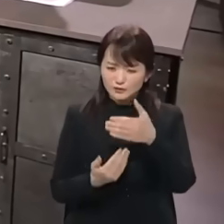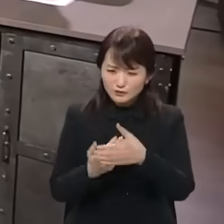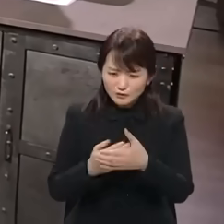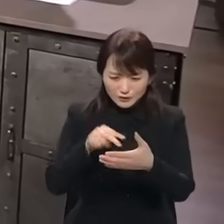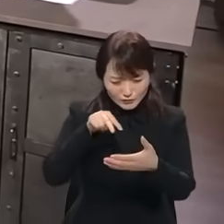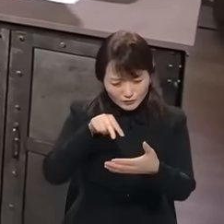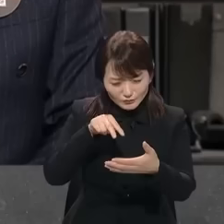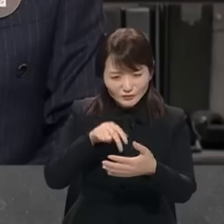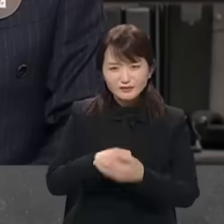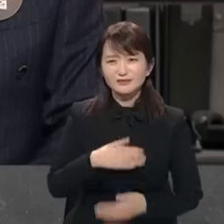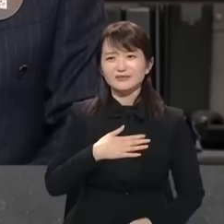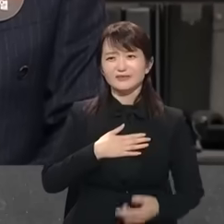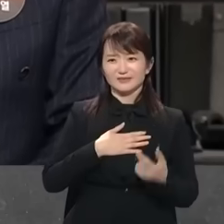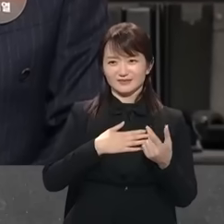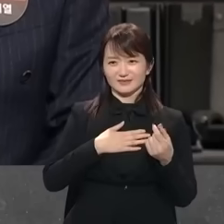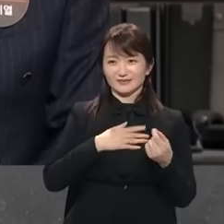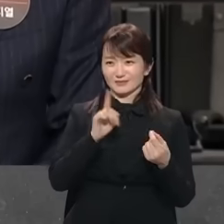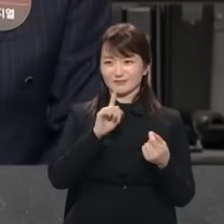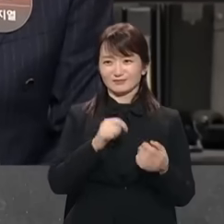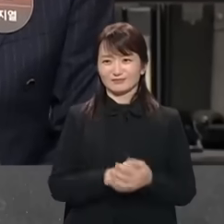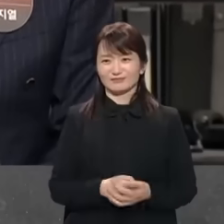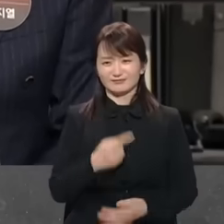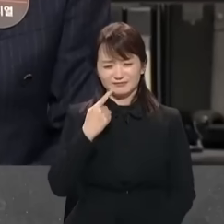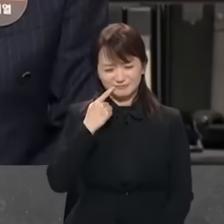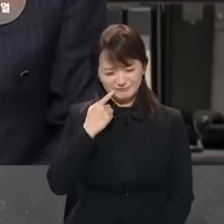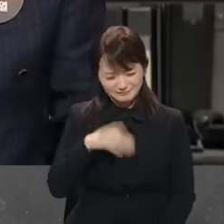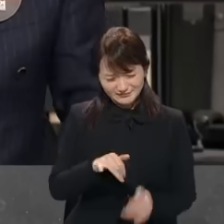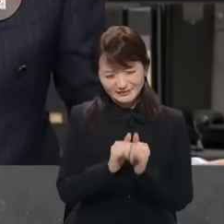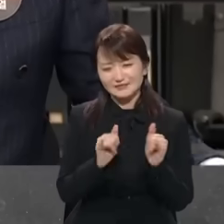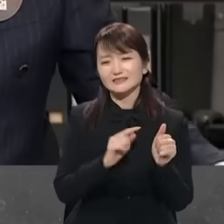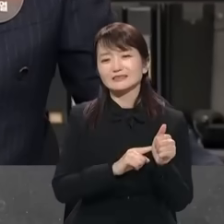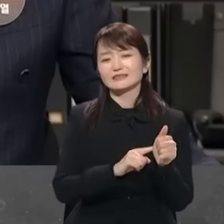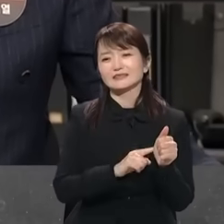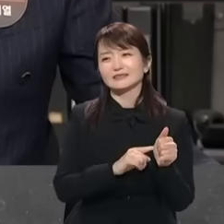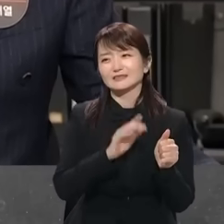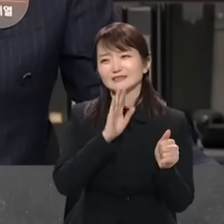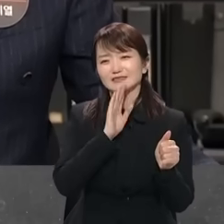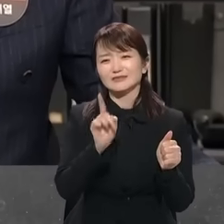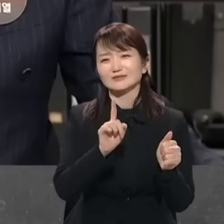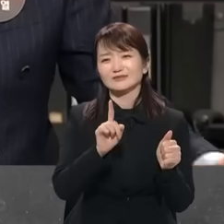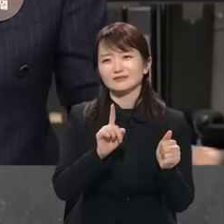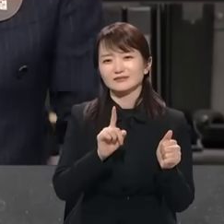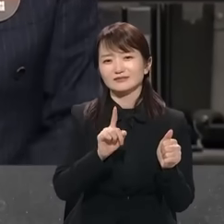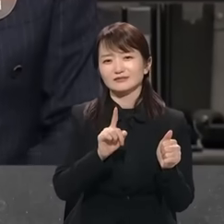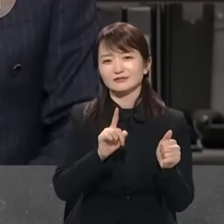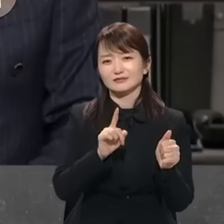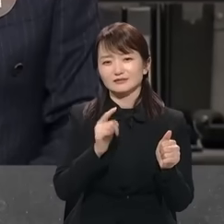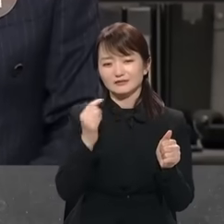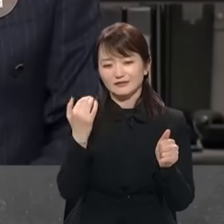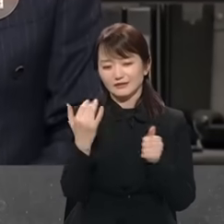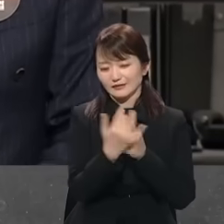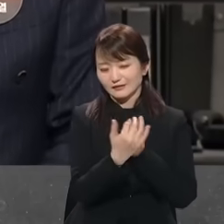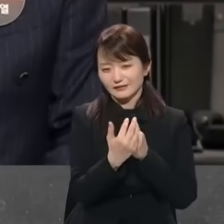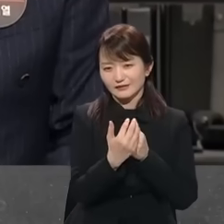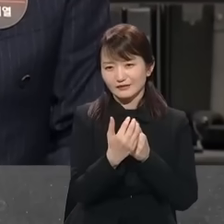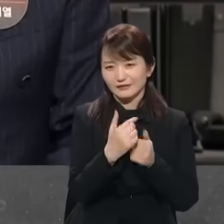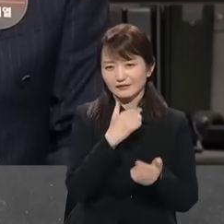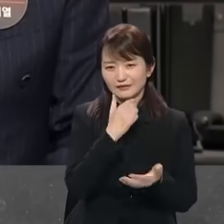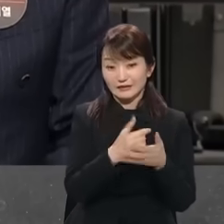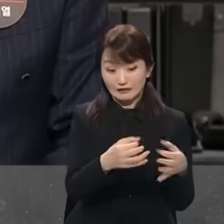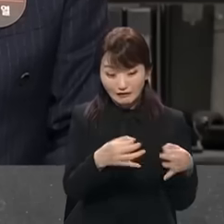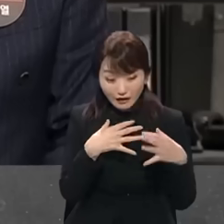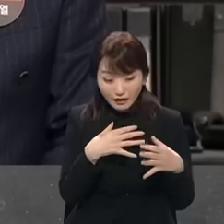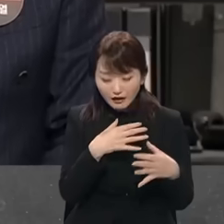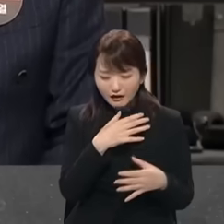저같이 약간 좀 좀 아쉬운 사람들한테는 이게 정말 훅 들어올 수 있다 아